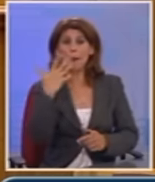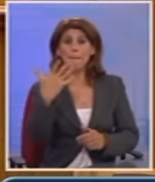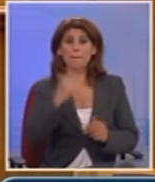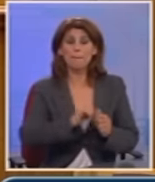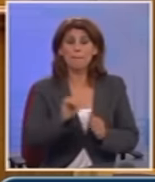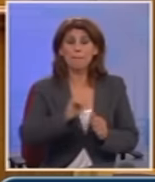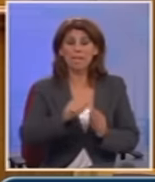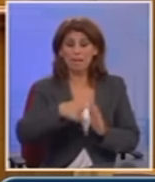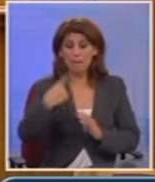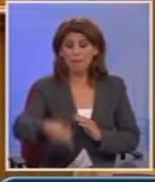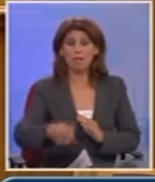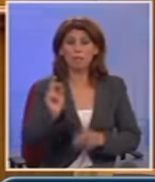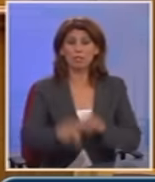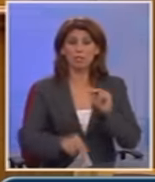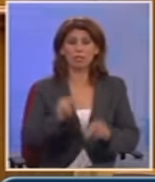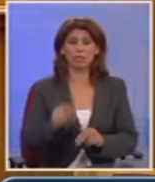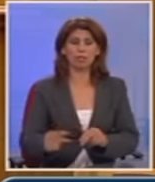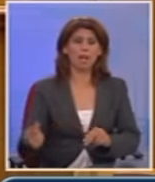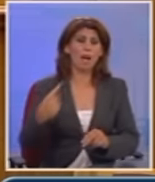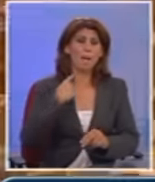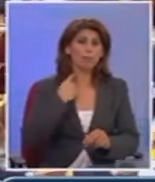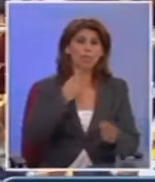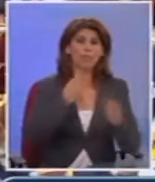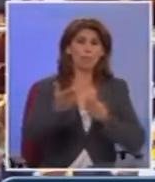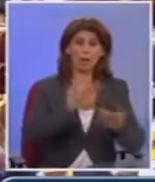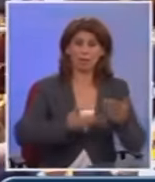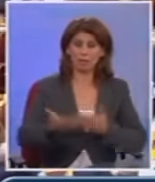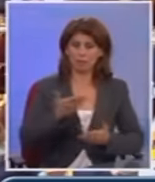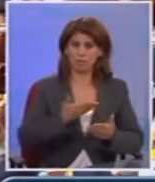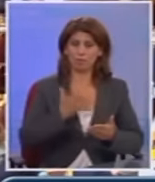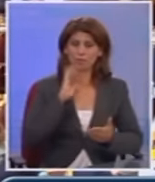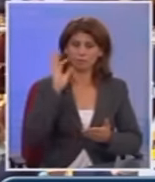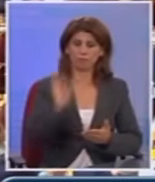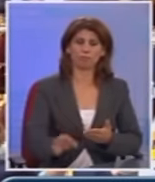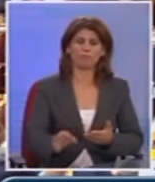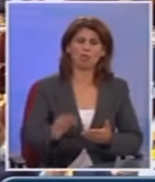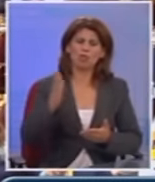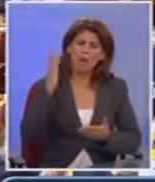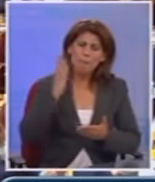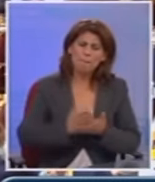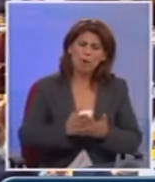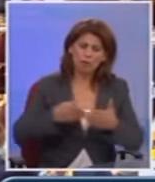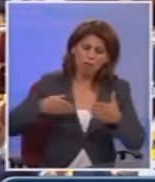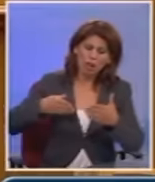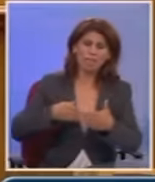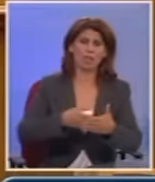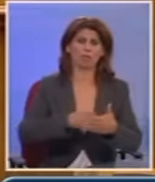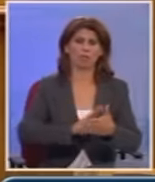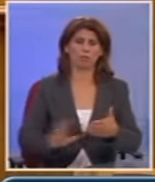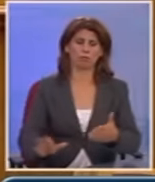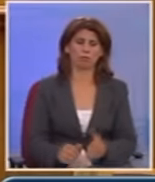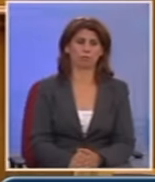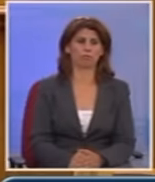5 μήνες μετά από τις εκλογές, η αποτυχημένη διαπραγμάτευση οδηγεί στο απόλυτο αδιέξοδο. Αντί